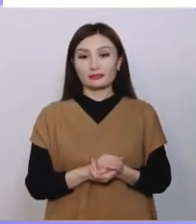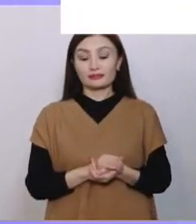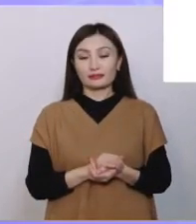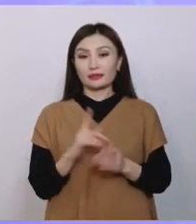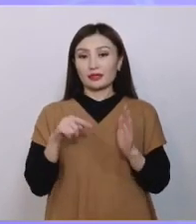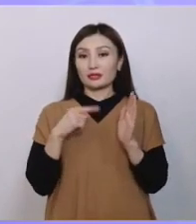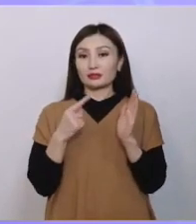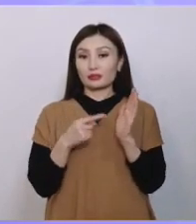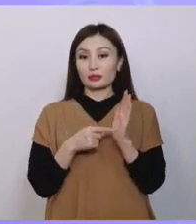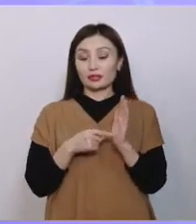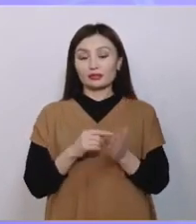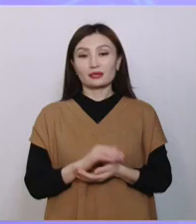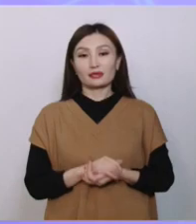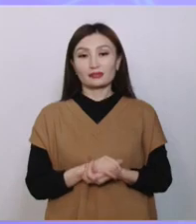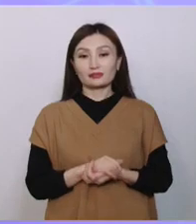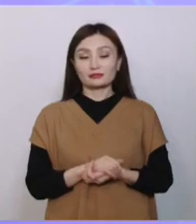Сұрау бергіле.